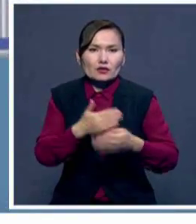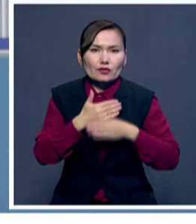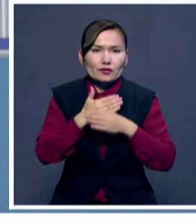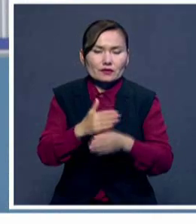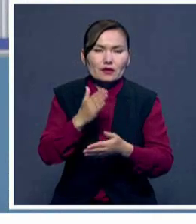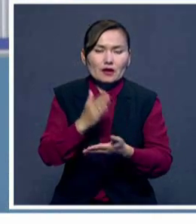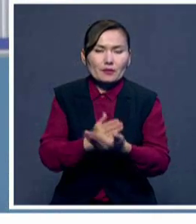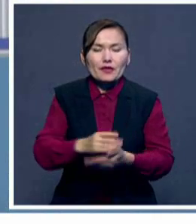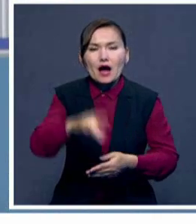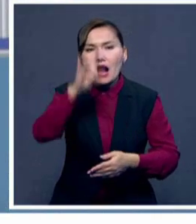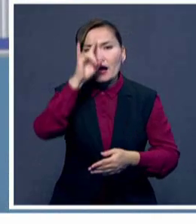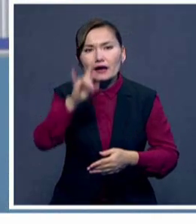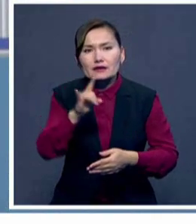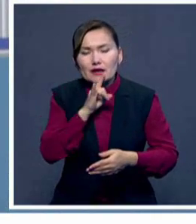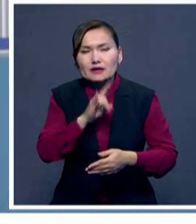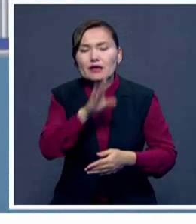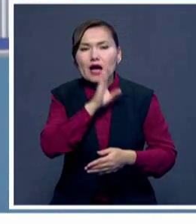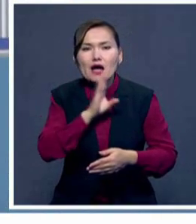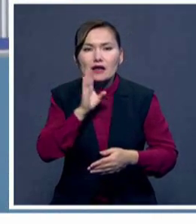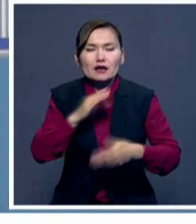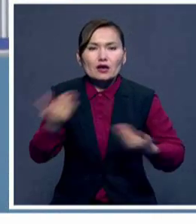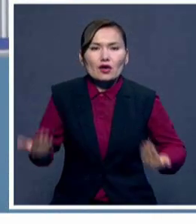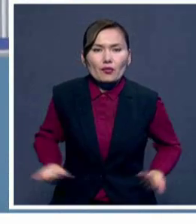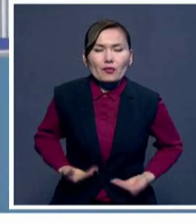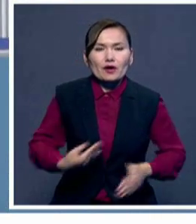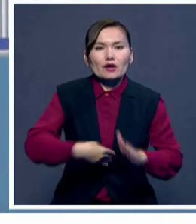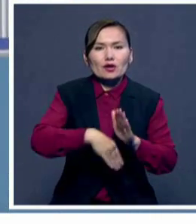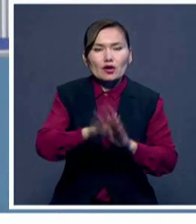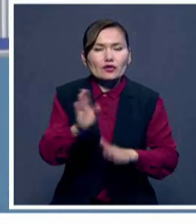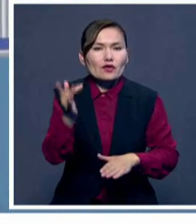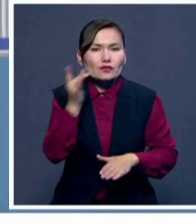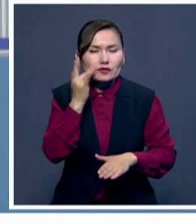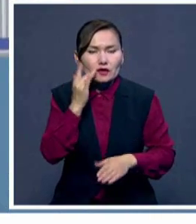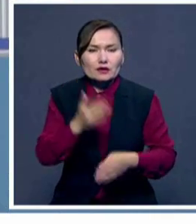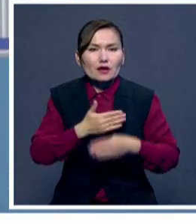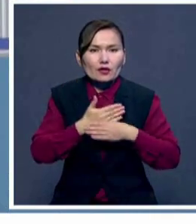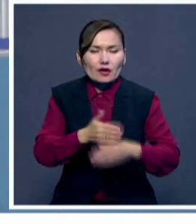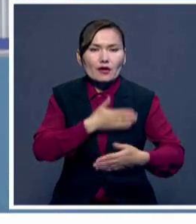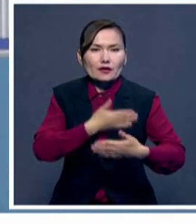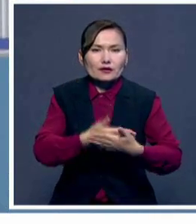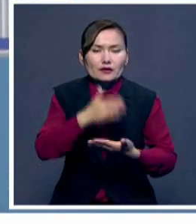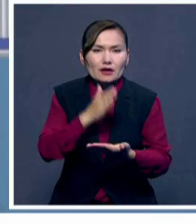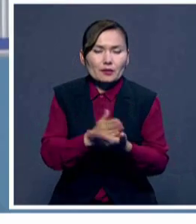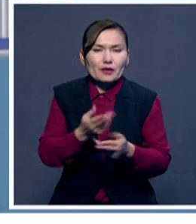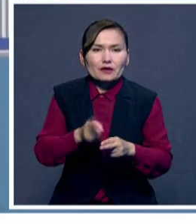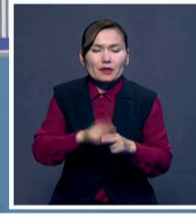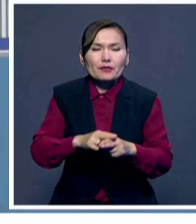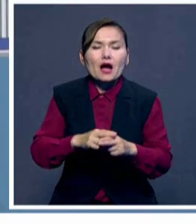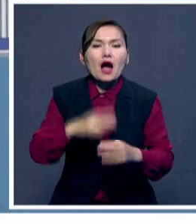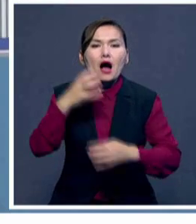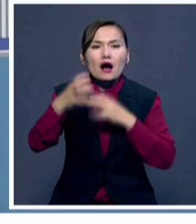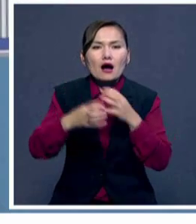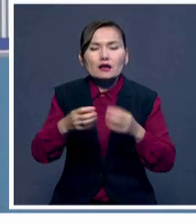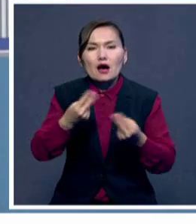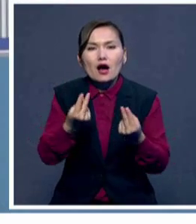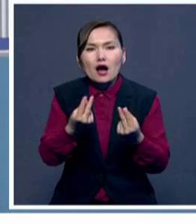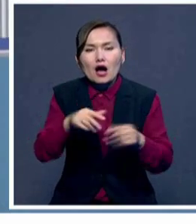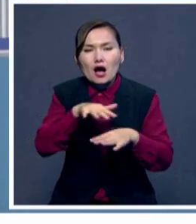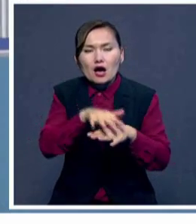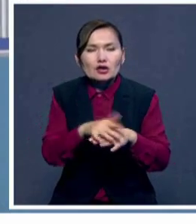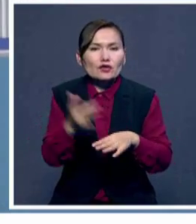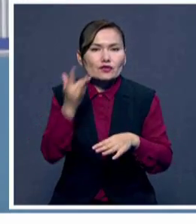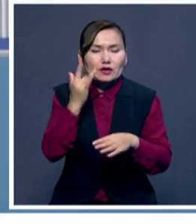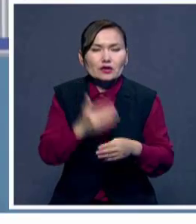Әйелдердің әлеуетін арттыру экономиканың және қоғамның дамуына оң әсерін тигізеді. Оның үстіне біз халықаралық қаржы ұйымдарымен тәжірибе